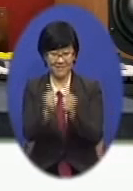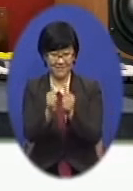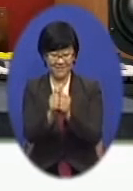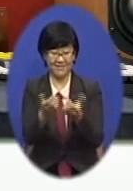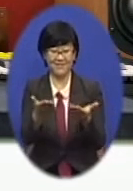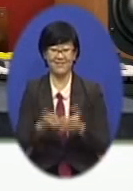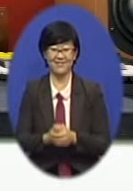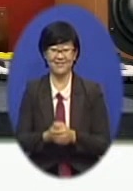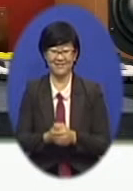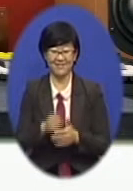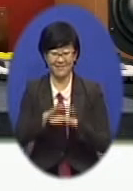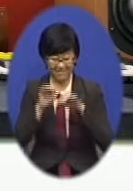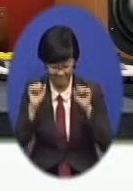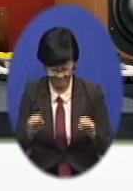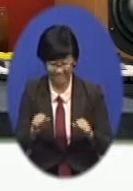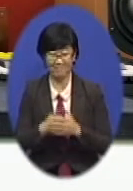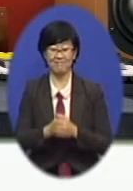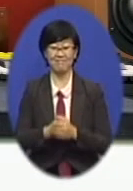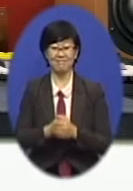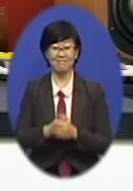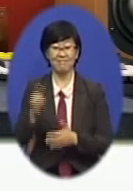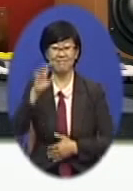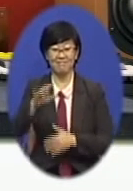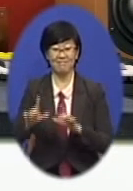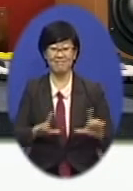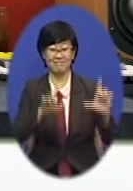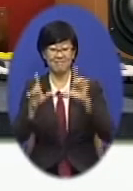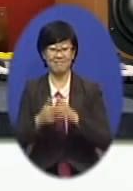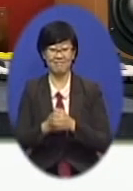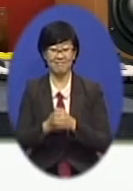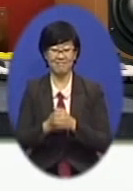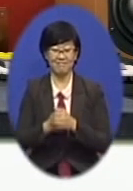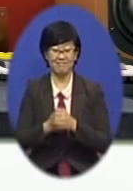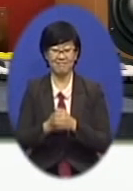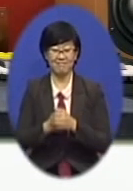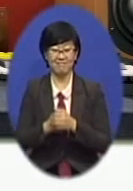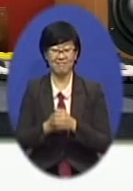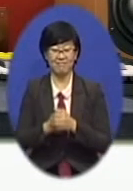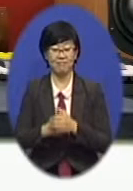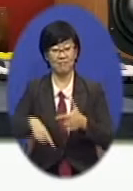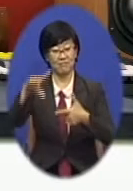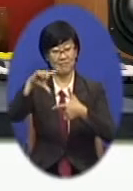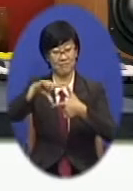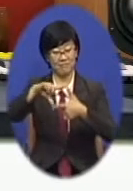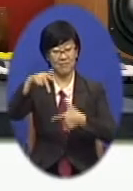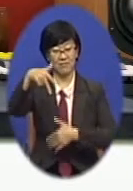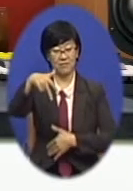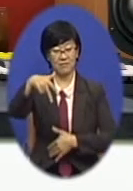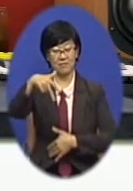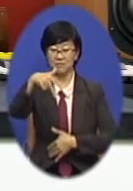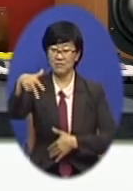남자분이군요. 안녕하세요. 안녕하세요. 어디서 네. 누구십니까? 아, 경남 진주에 사는